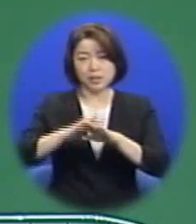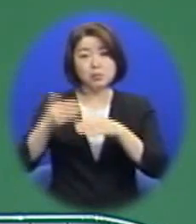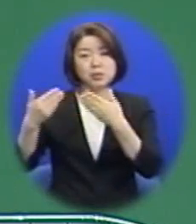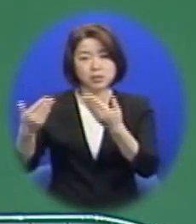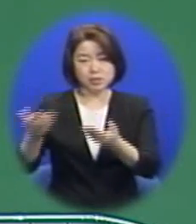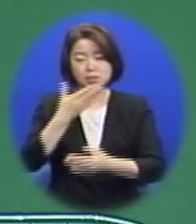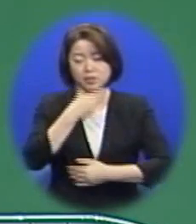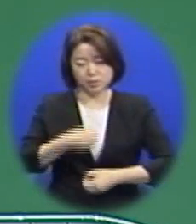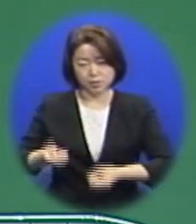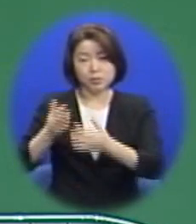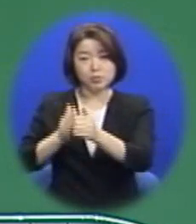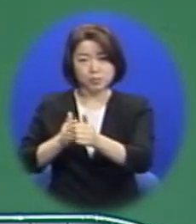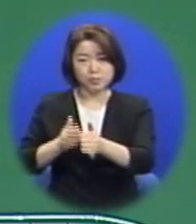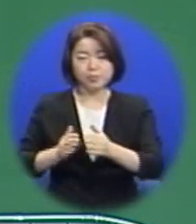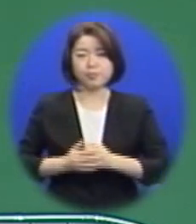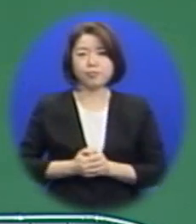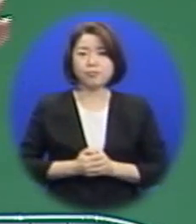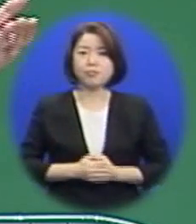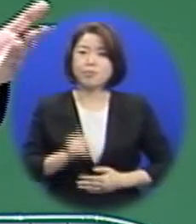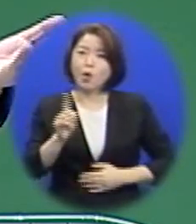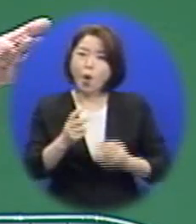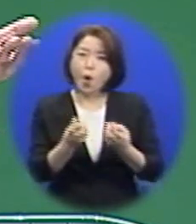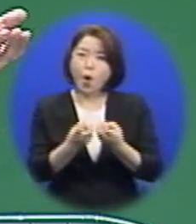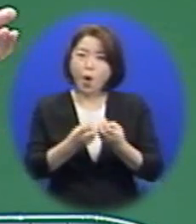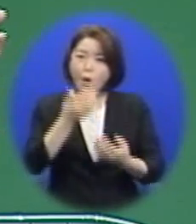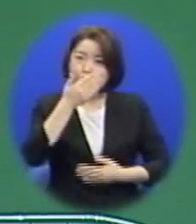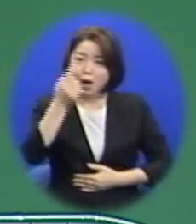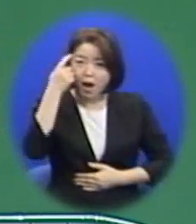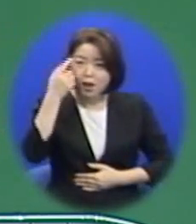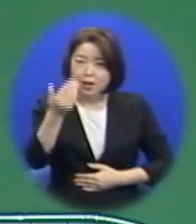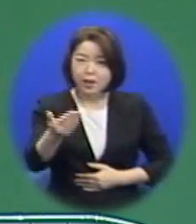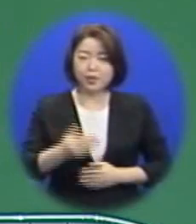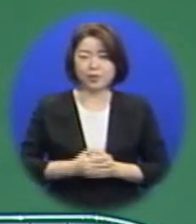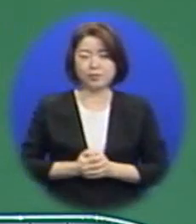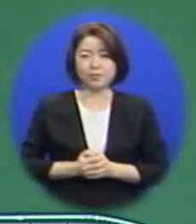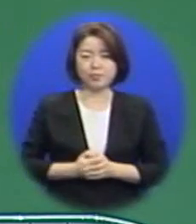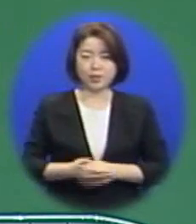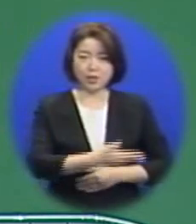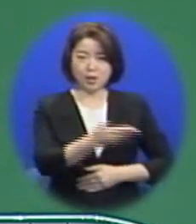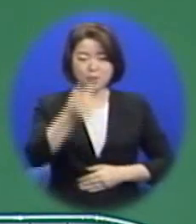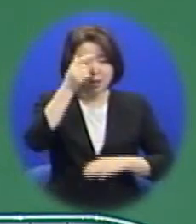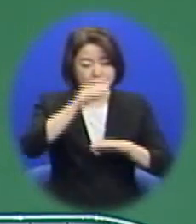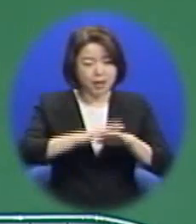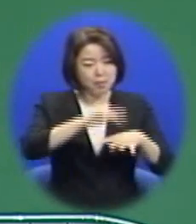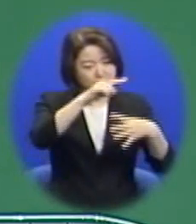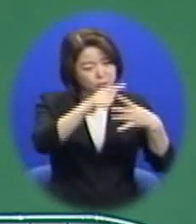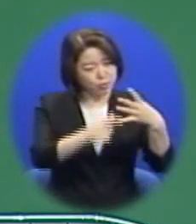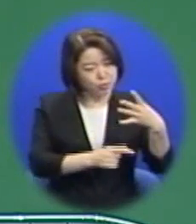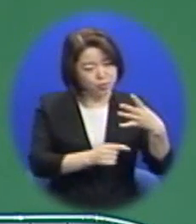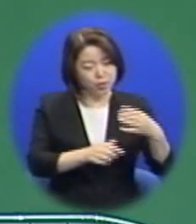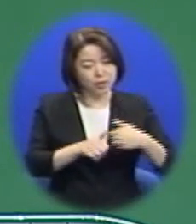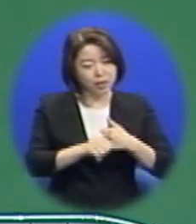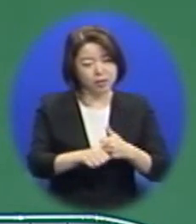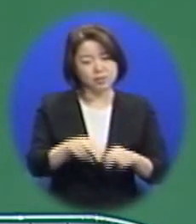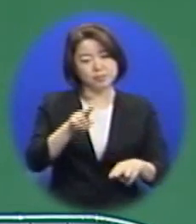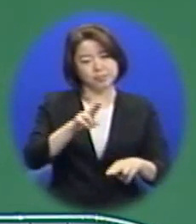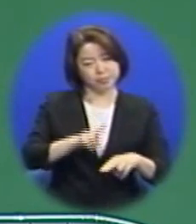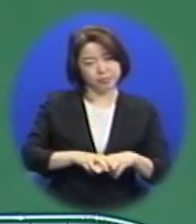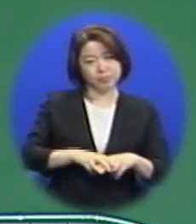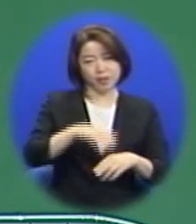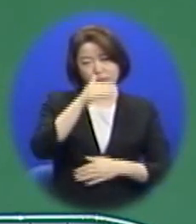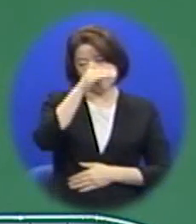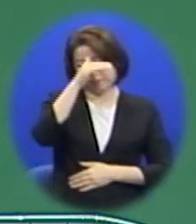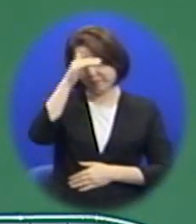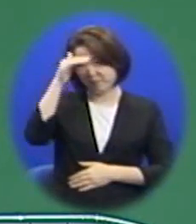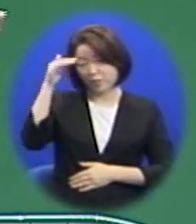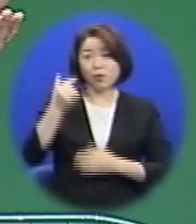하면 그렇게 될 수가 있죠? 여러분이 예배 드릴 때 예배 순서에 따라서 그저 자리에 가만히 앉아서